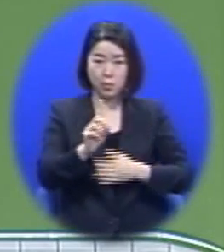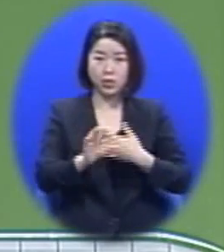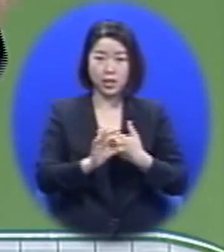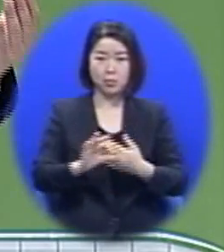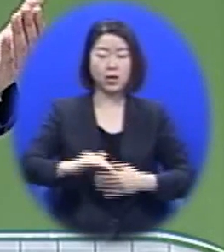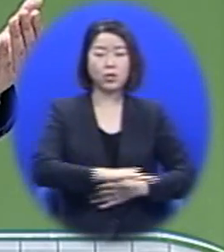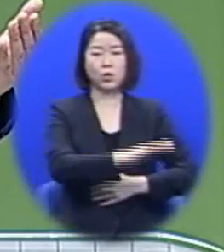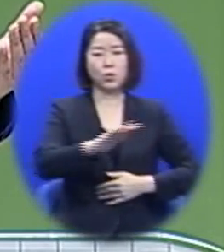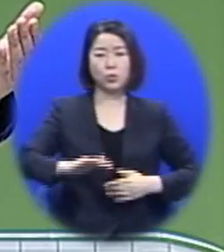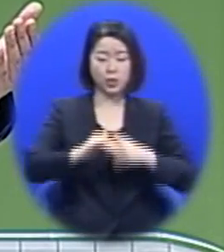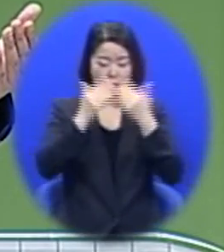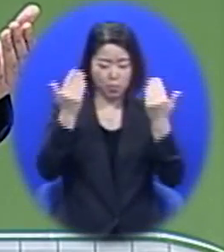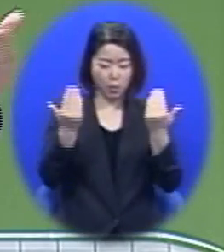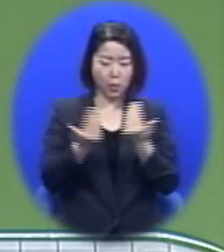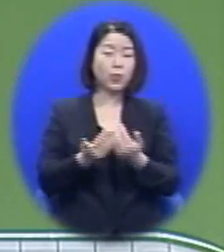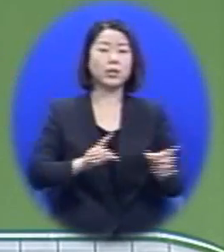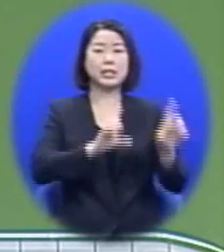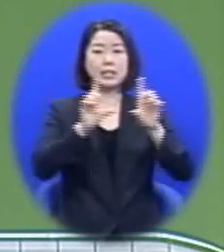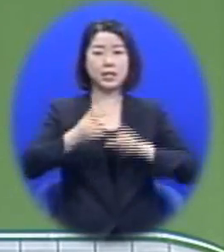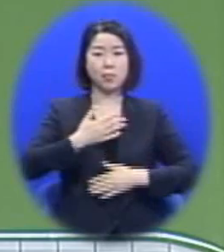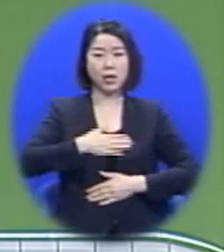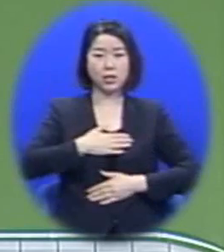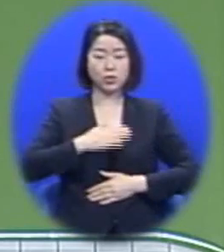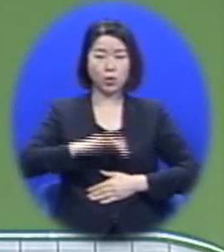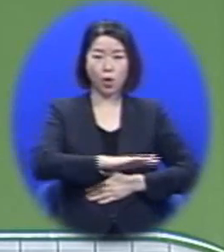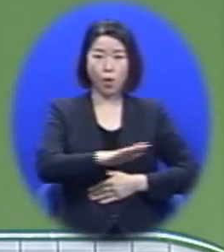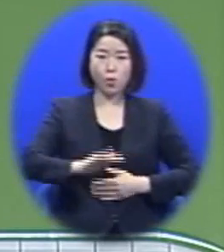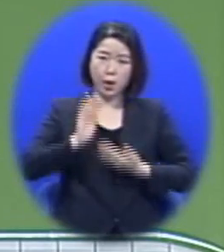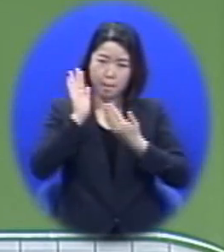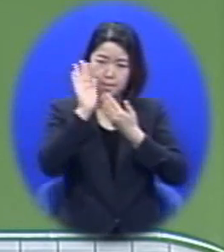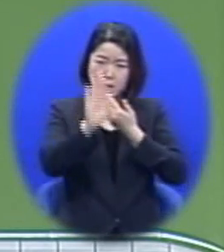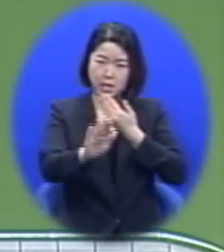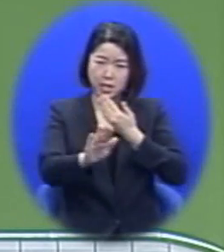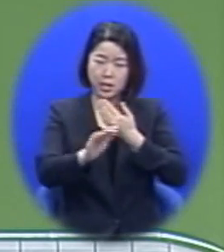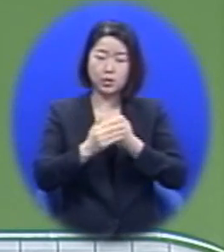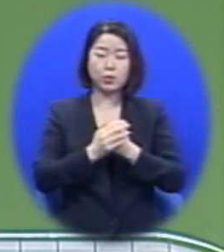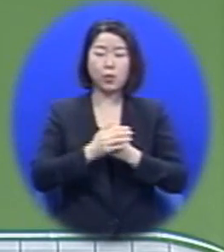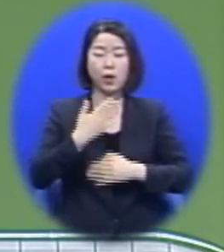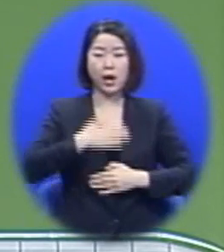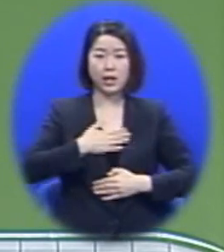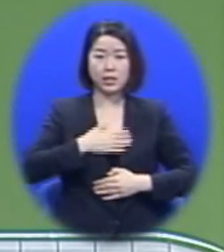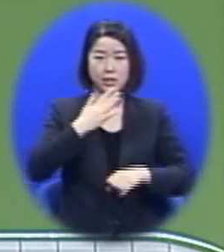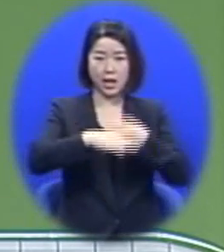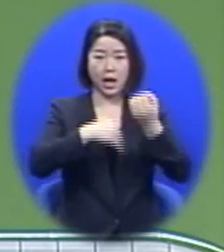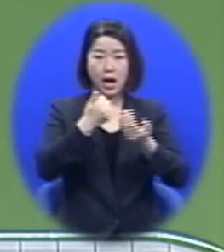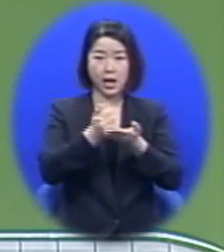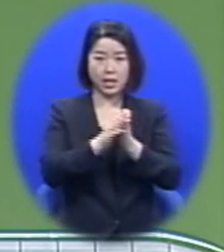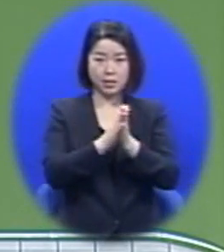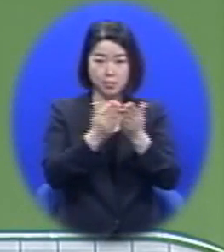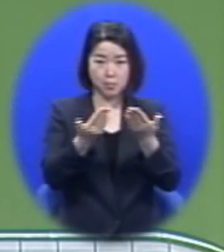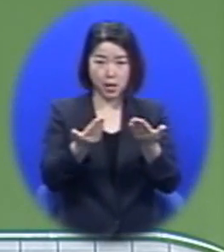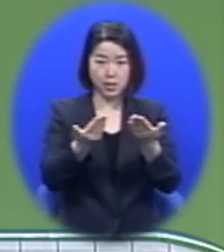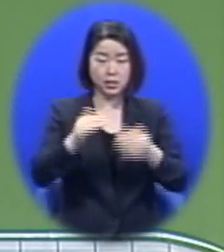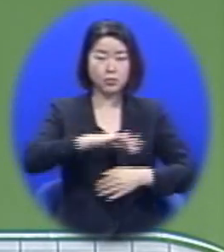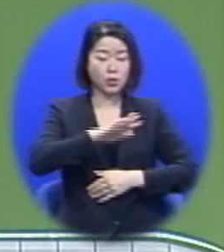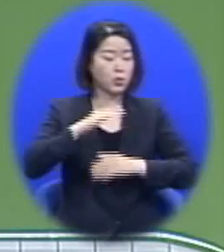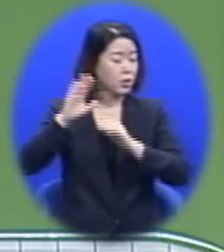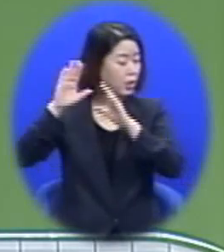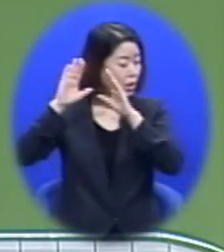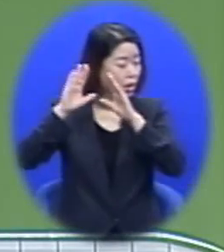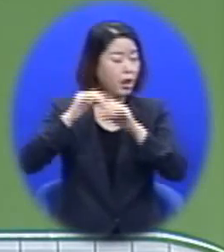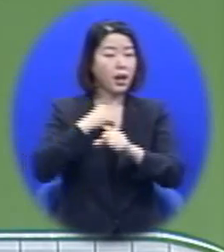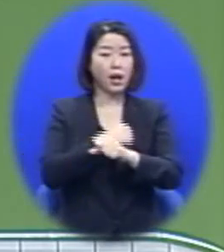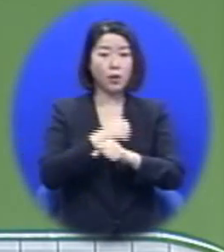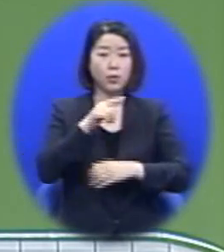우리의 모든 삶을 아시고 우리의 미래까지도 주장하시는 하나님의 말씀을 우리가 귀 기울이고